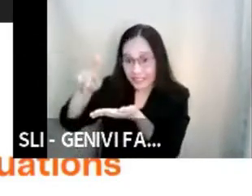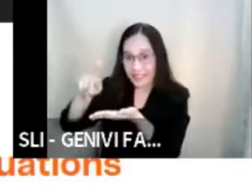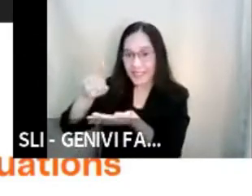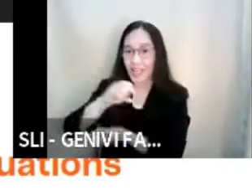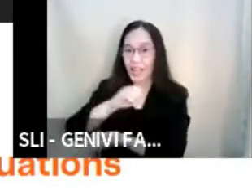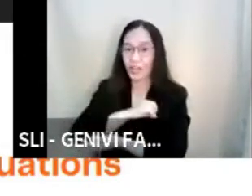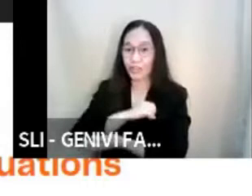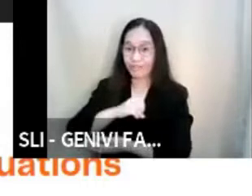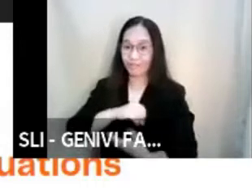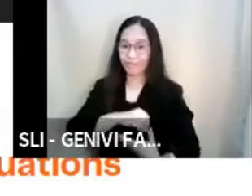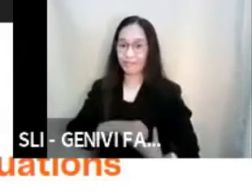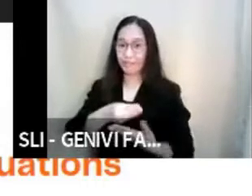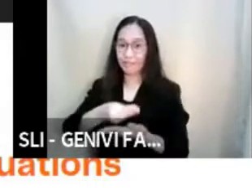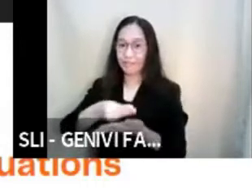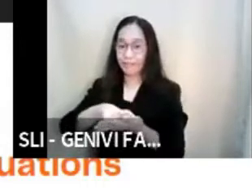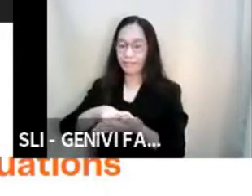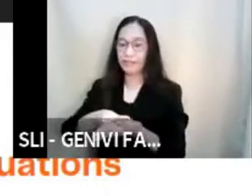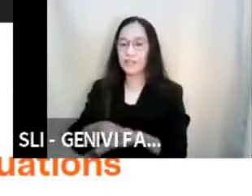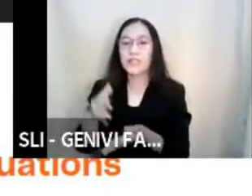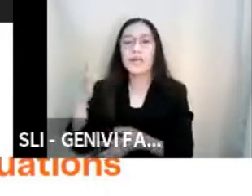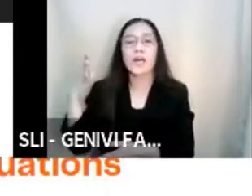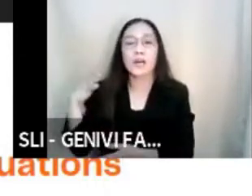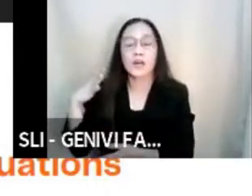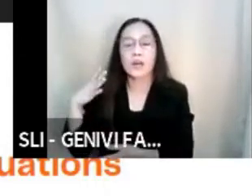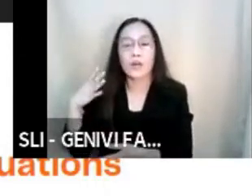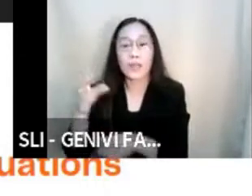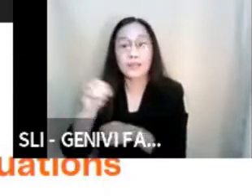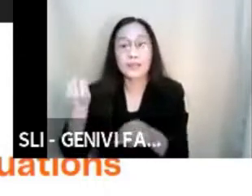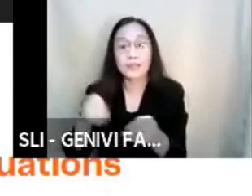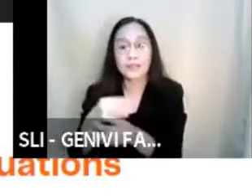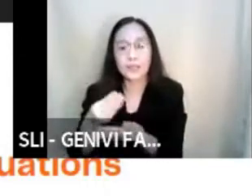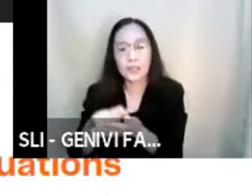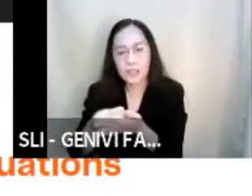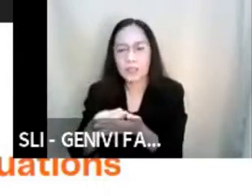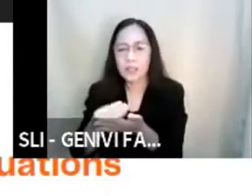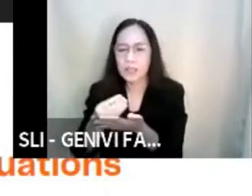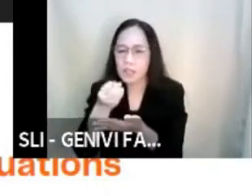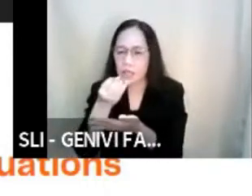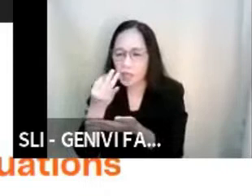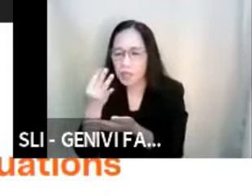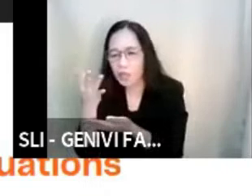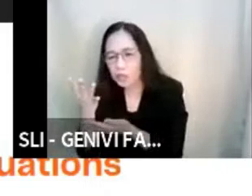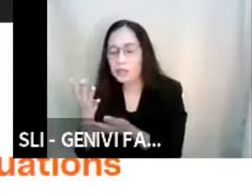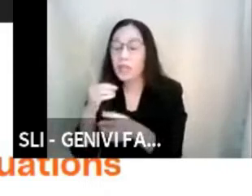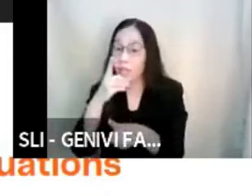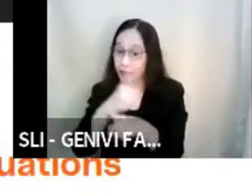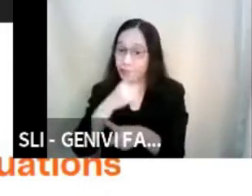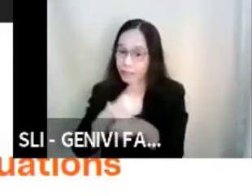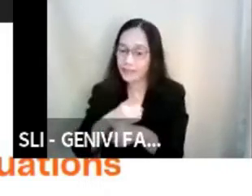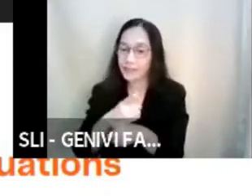nilang pera, mag-aantay sila ng sukle, i-compute nila kung tama ba yung binigay na sukli sa kanila. No?